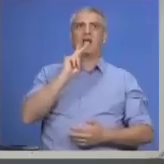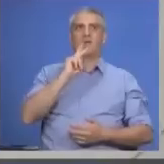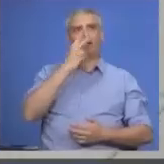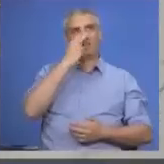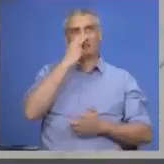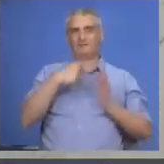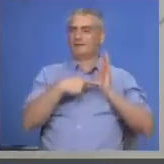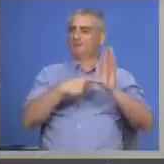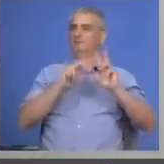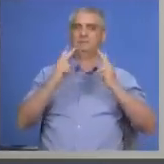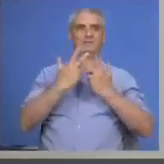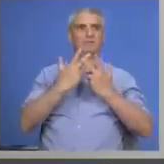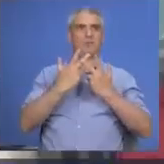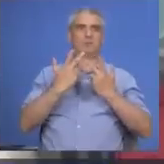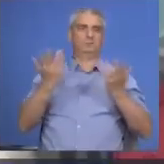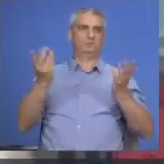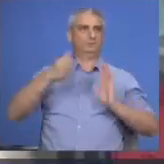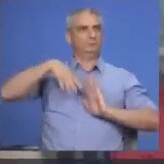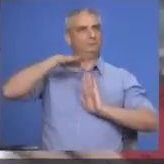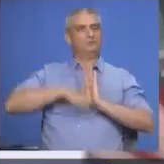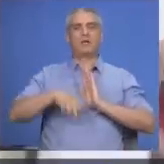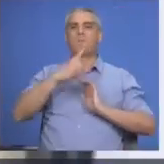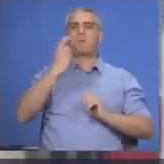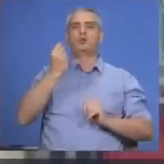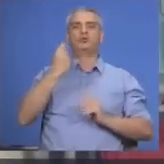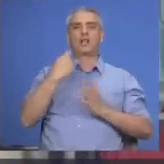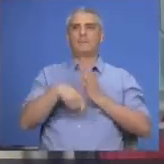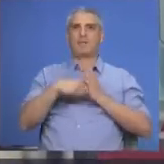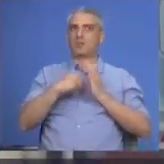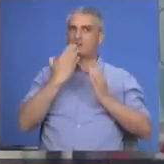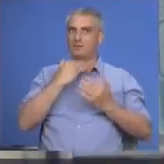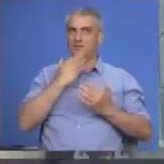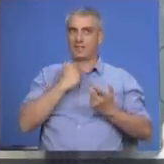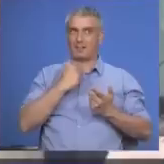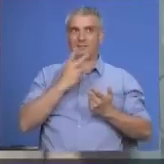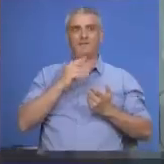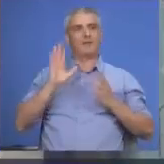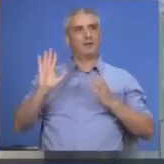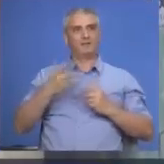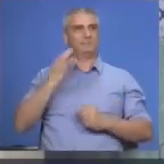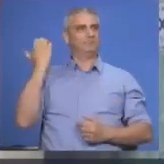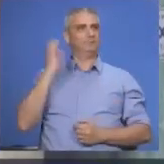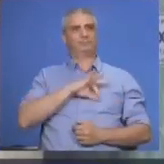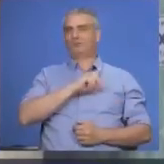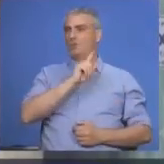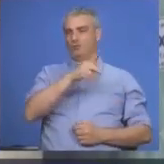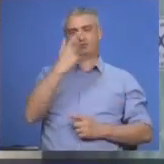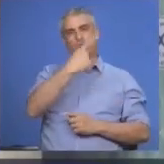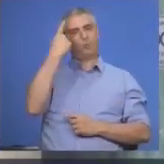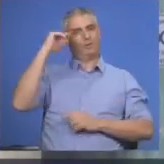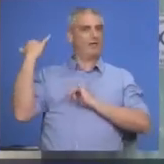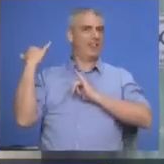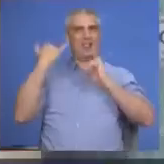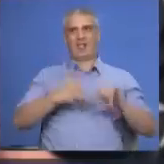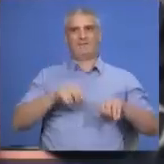לשדר לציבור תמונה של הוזלה של מאות שקלים בקניות של הישראלים, ועל הדרך גרף קרדיט לא שלו על הבאת